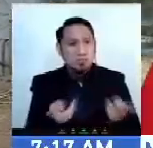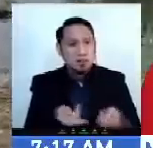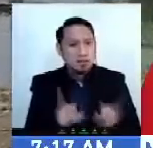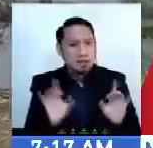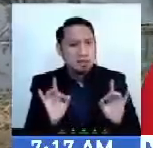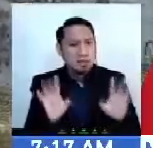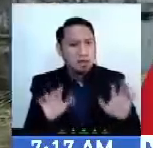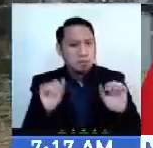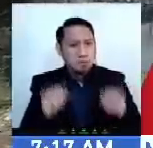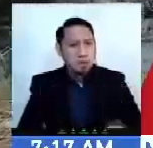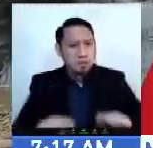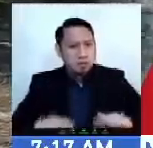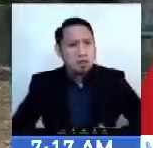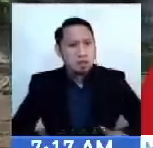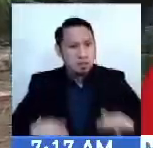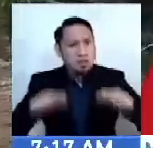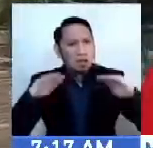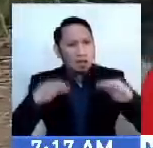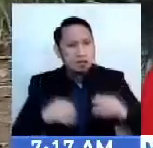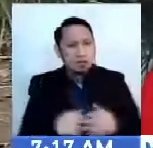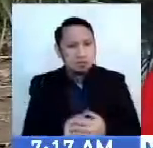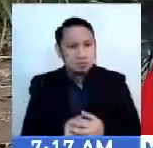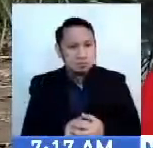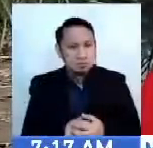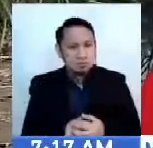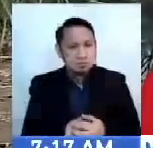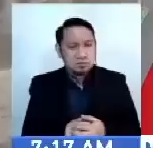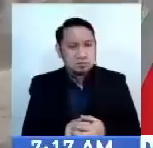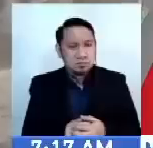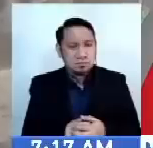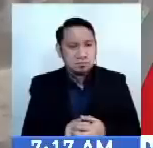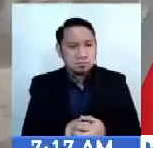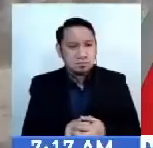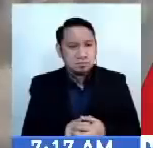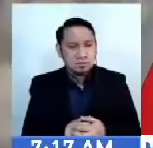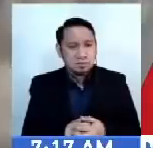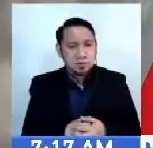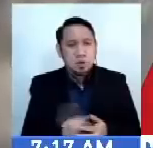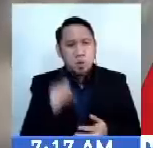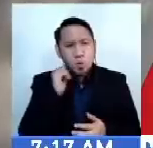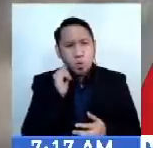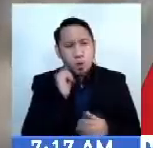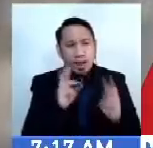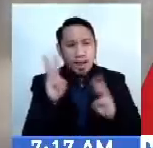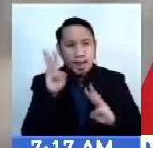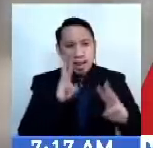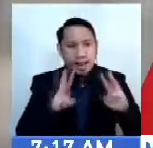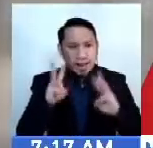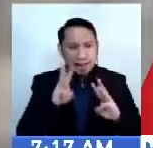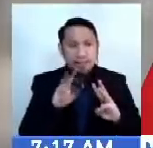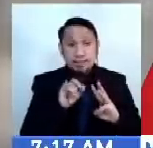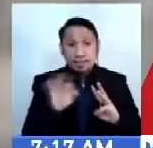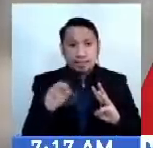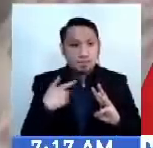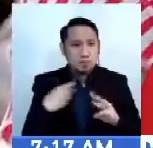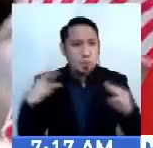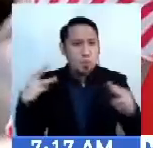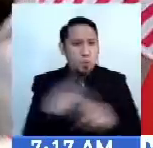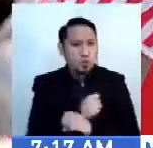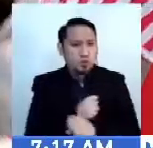ng tubig kapag lumala ang problema ng climate change. Labis silang nangangamba kung mapunta tayo sa worst case